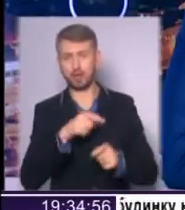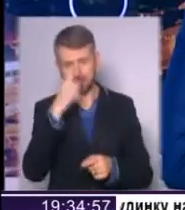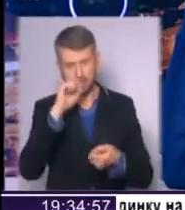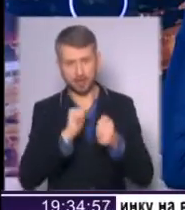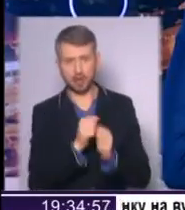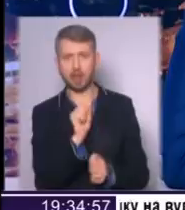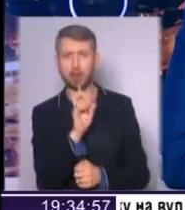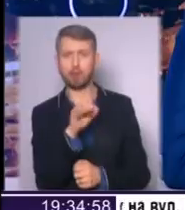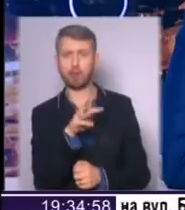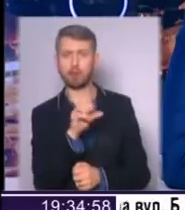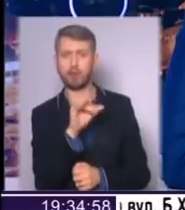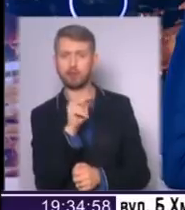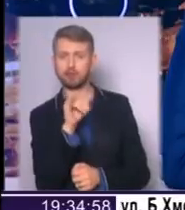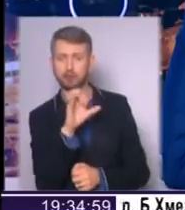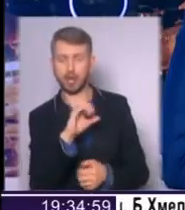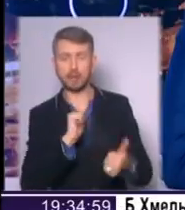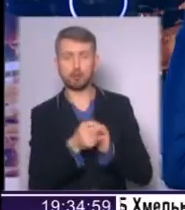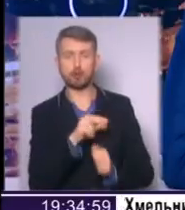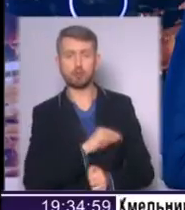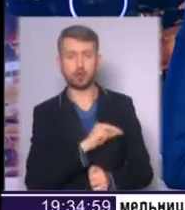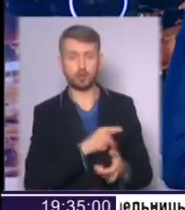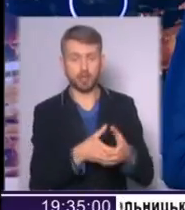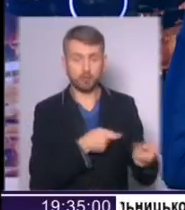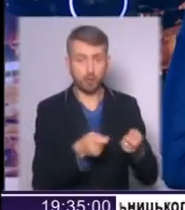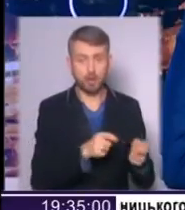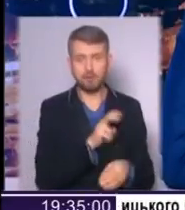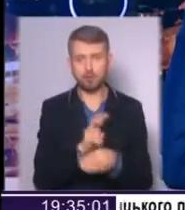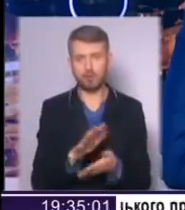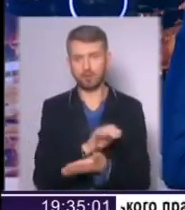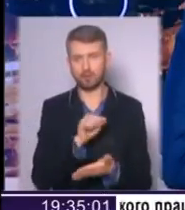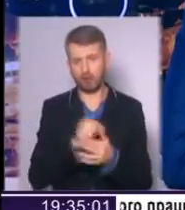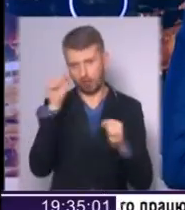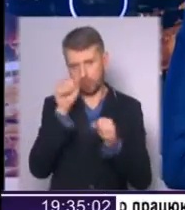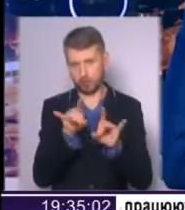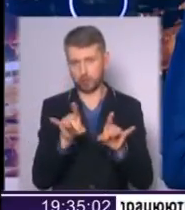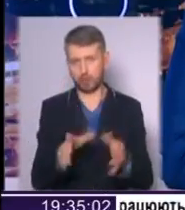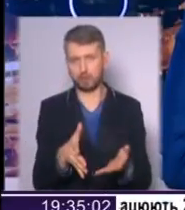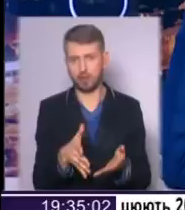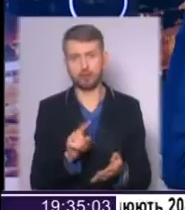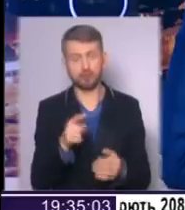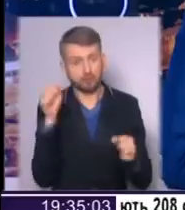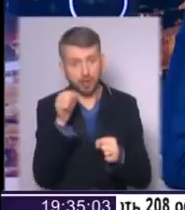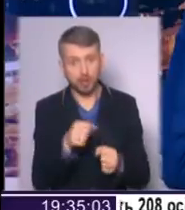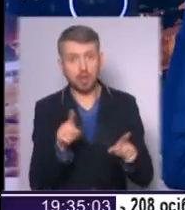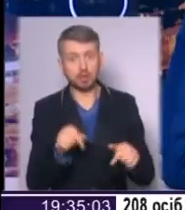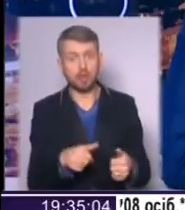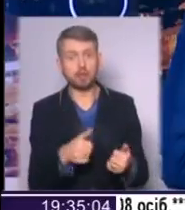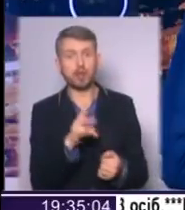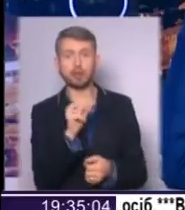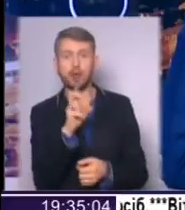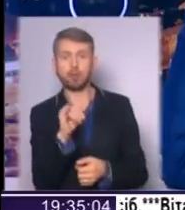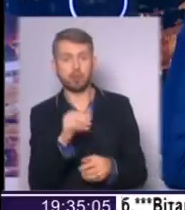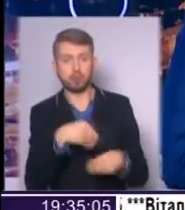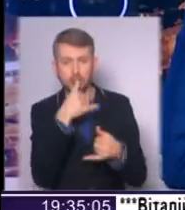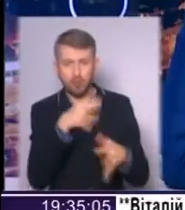щоб працювати в уряді, пішов говорити на прес-конференції якусь нісенітницю. Чи нісенітницю, тому що навіть зараз свідчення в НАБУ дати не може, тому що там